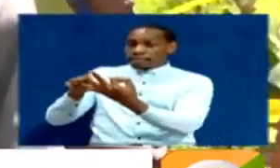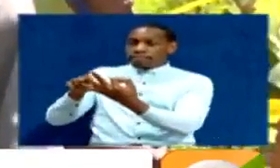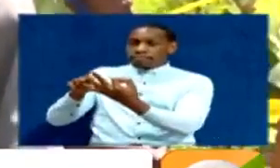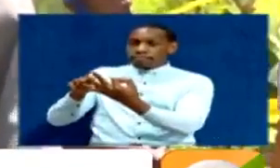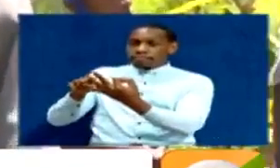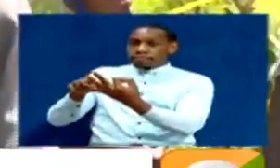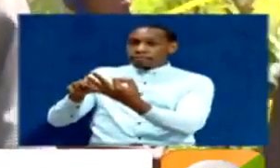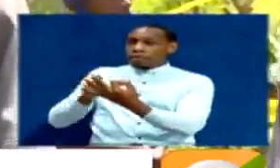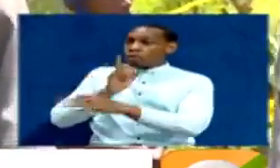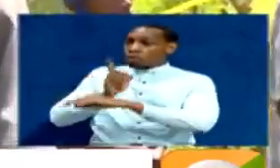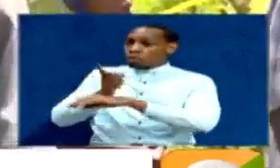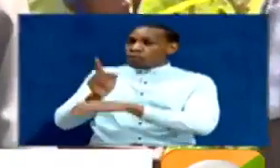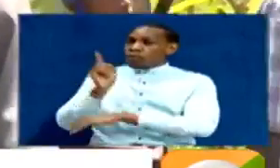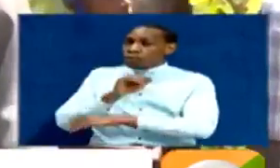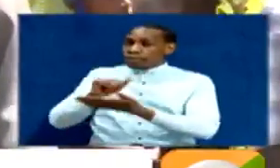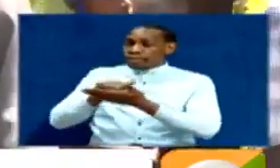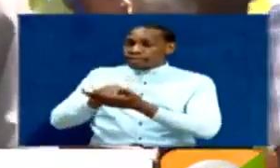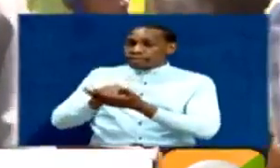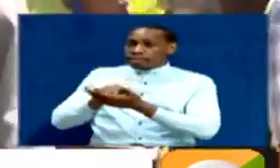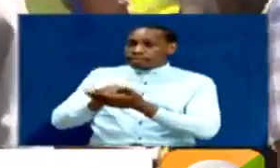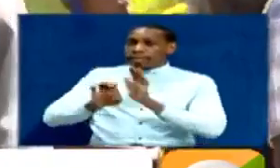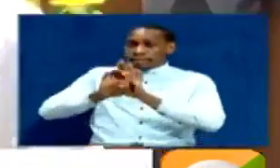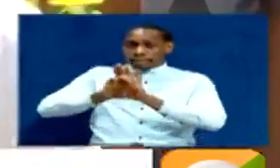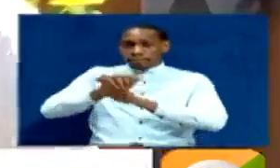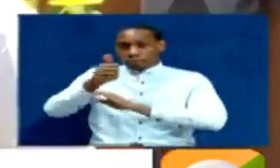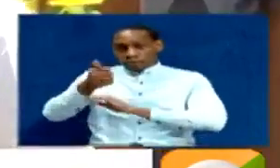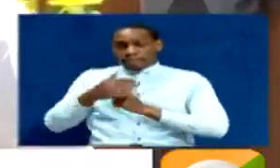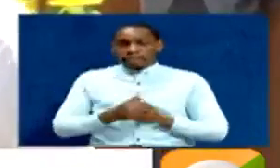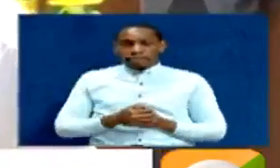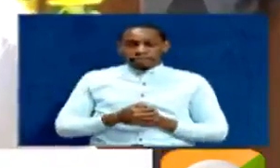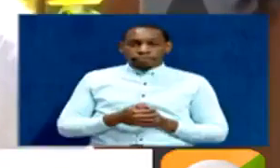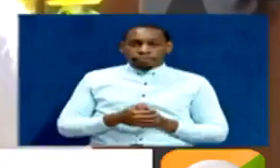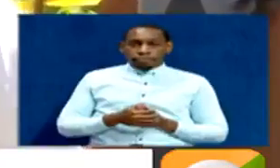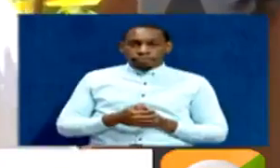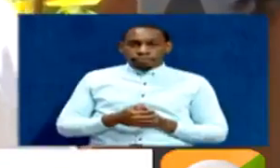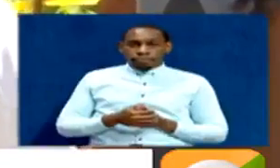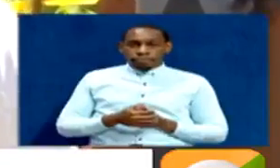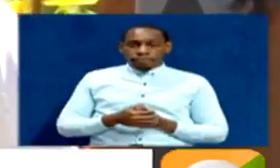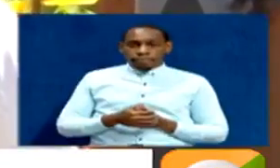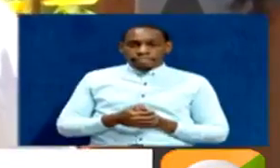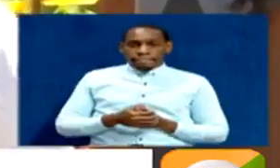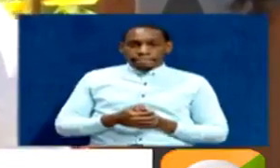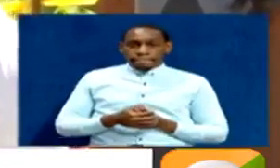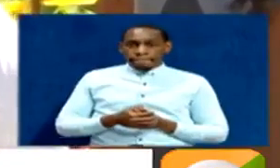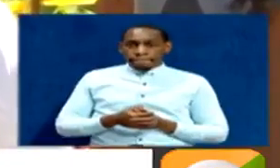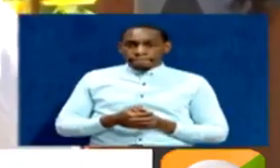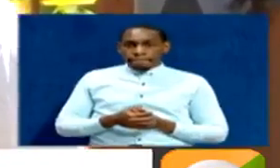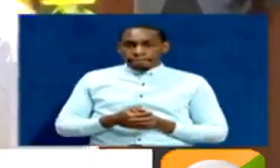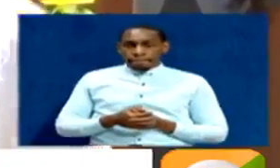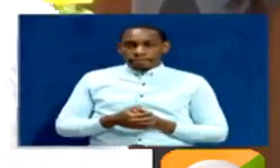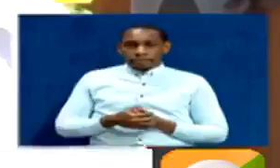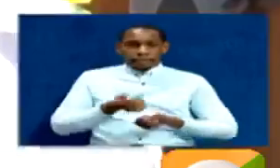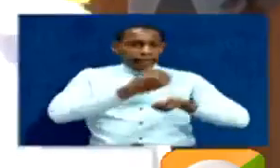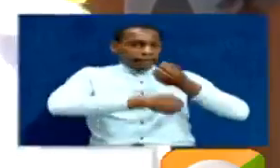watoleo amri kali ili wawe mfano kwa wale wengine. Kwa hapa ya Karengo, kwa